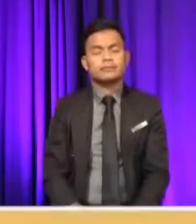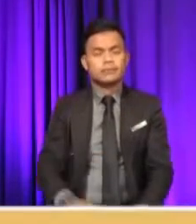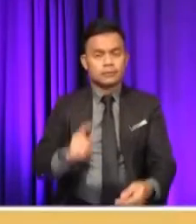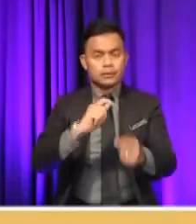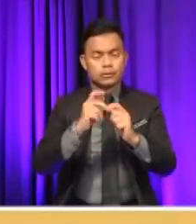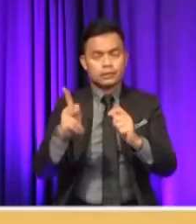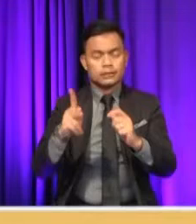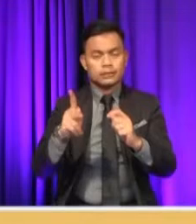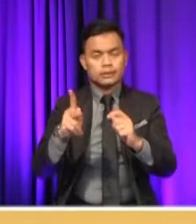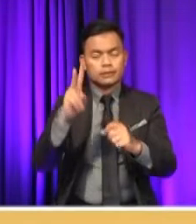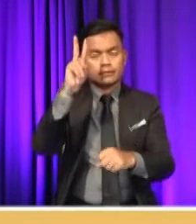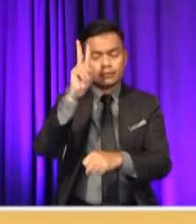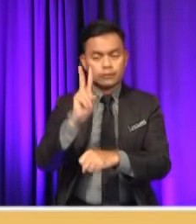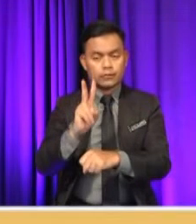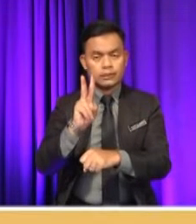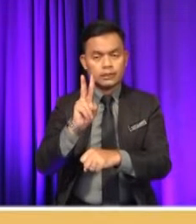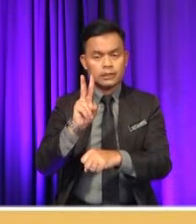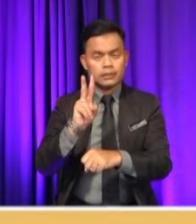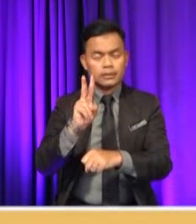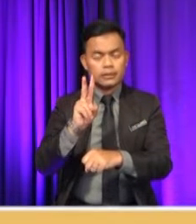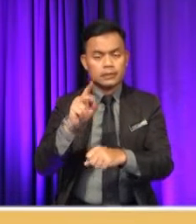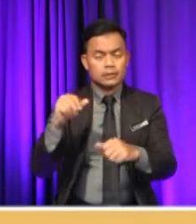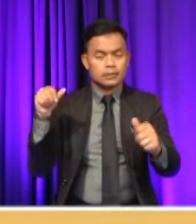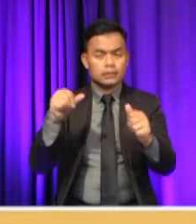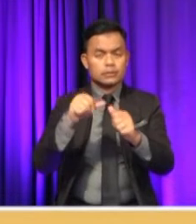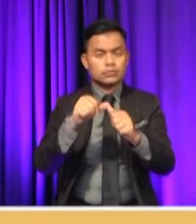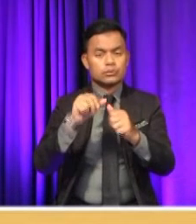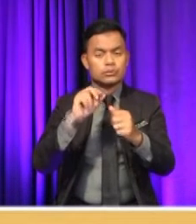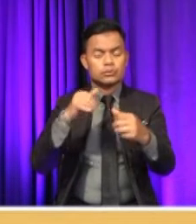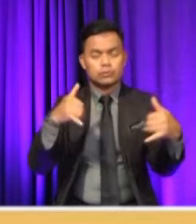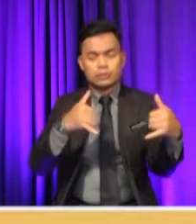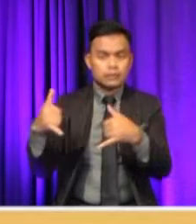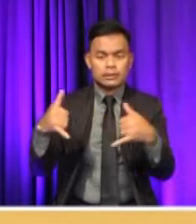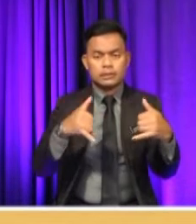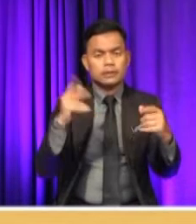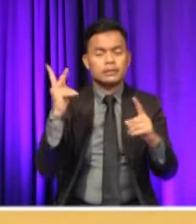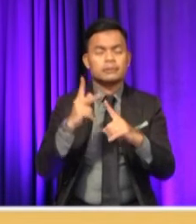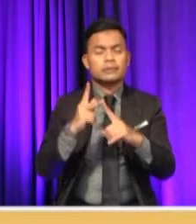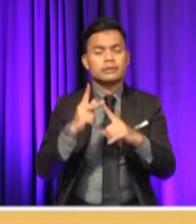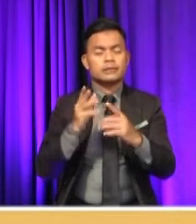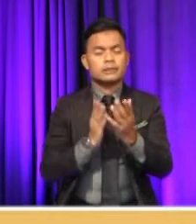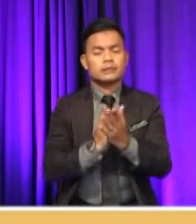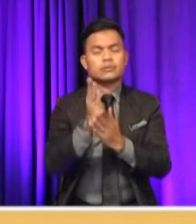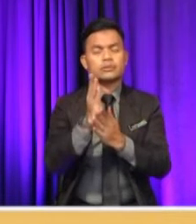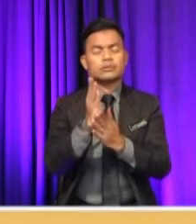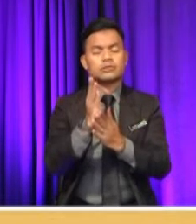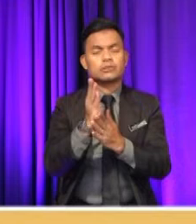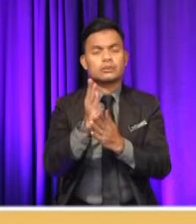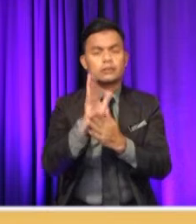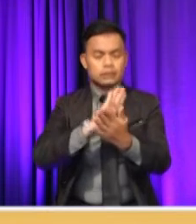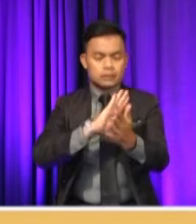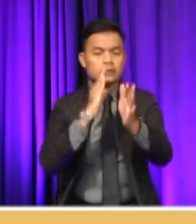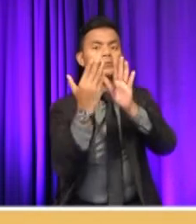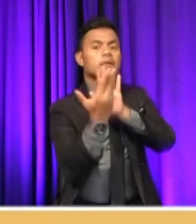tukarkan voltan arus ulang-alik kepada arus terus. Okey, dia terbalik dengan inverter tadi. Inverter daripada